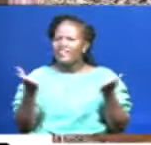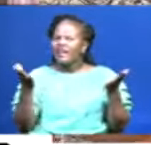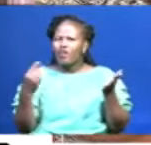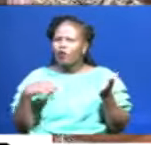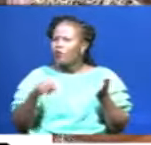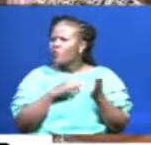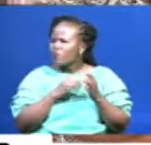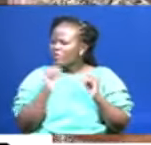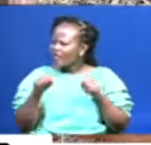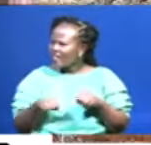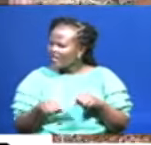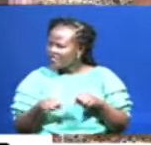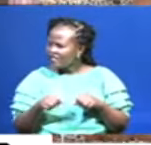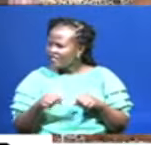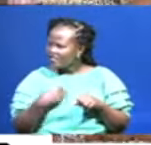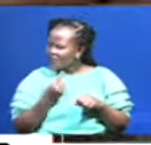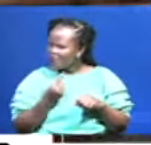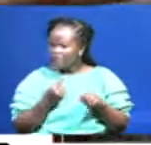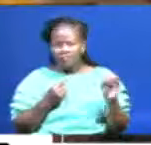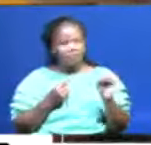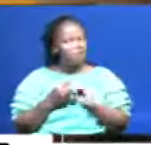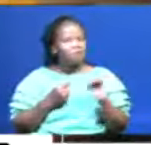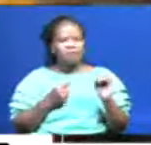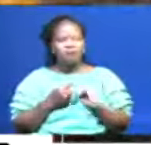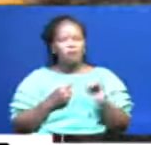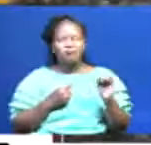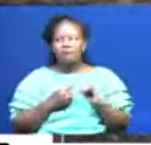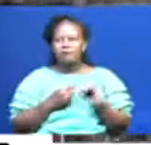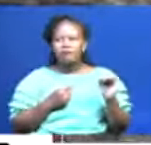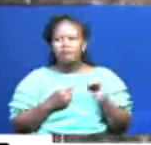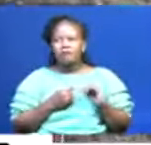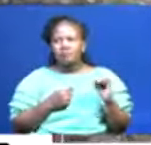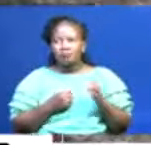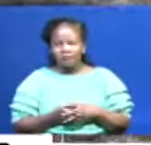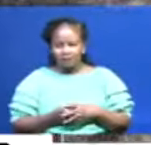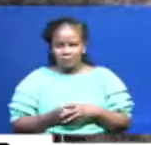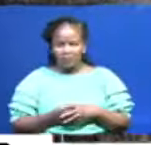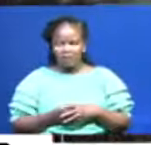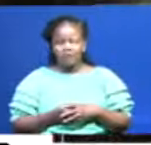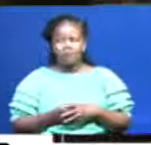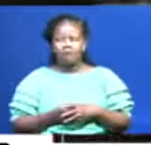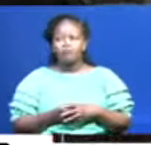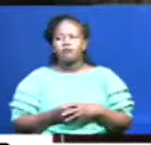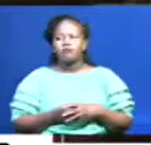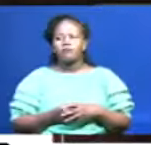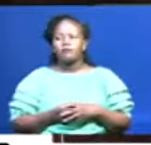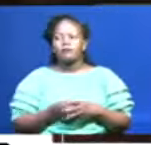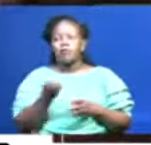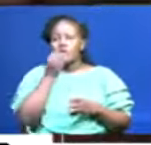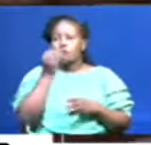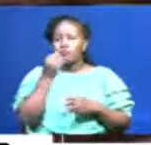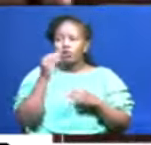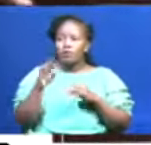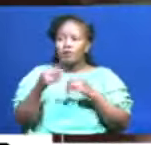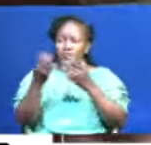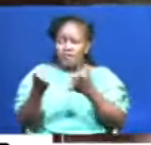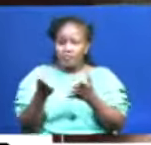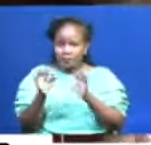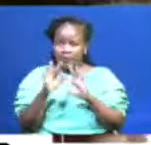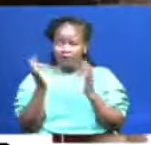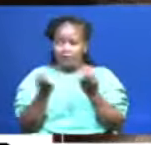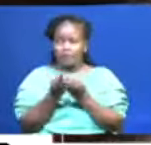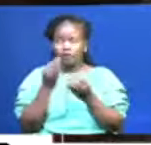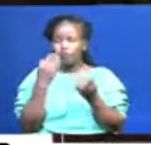yetu? Hatuwezi. Ni chakula kinapeana kwa familia ile ambao waliweza kupoteza mpendwa wao.